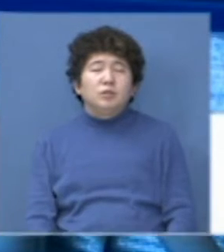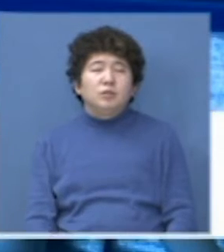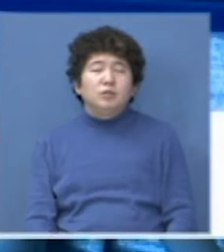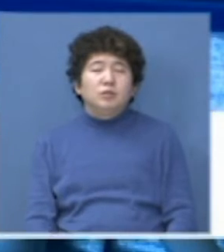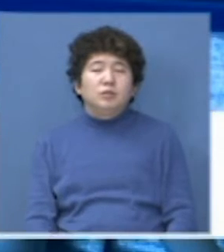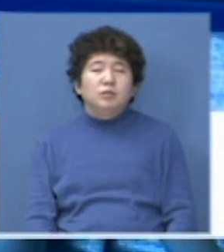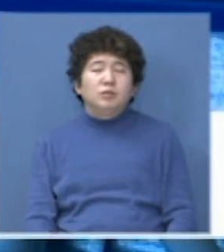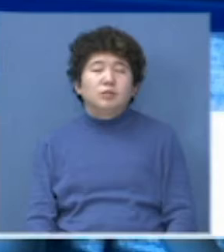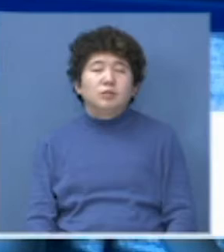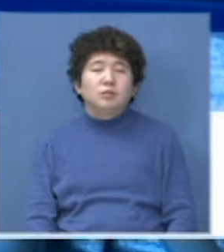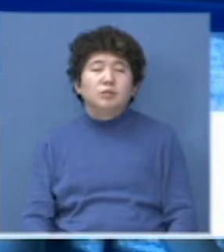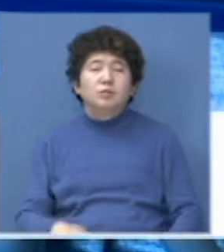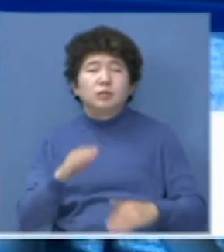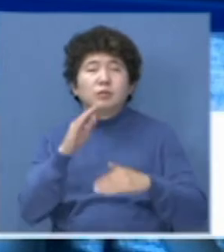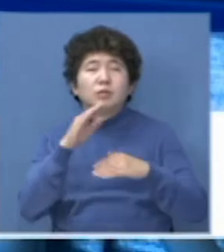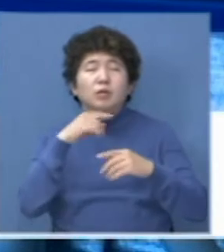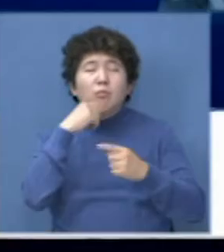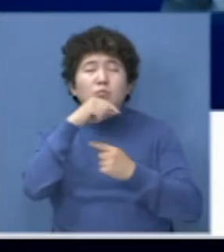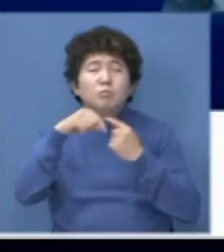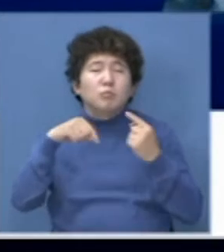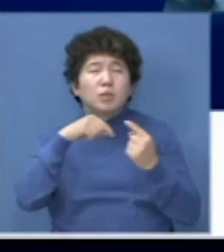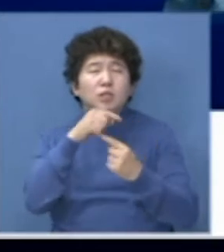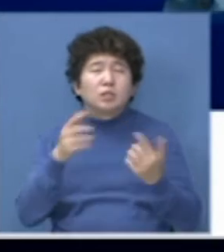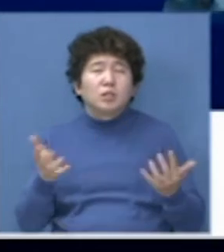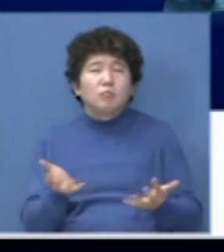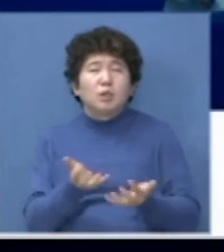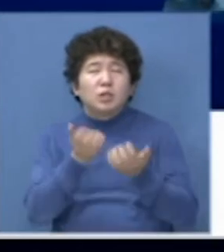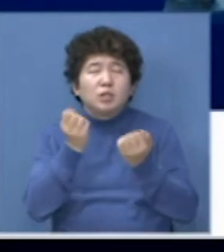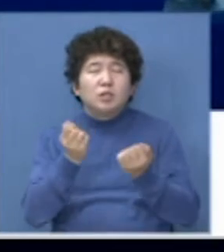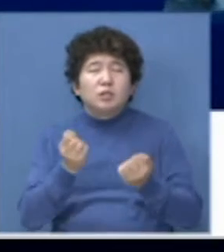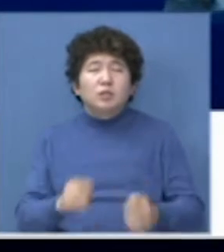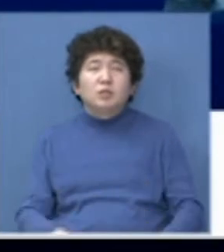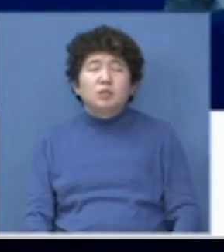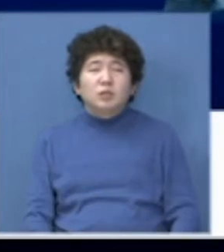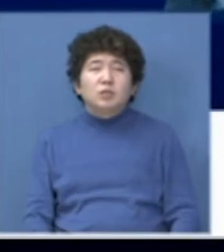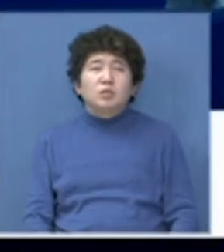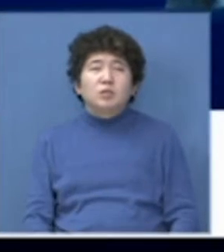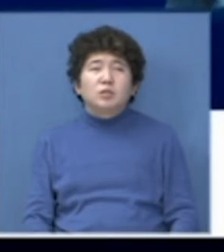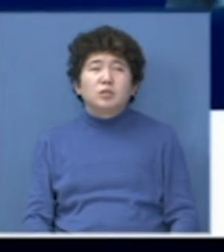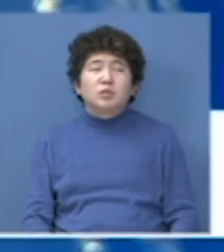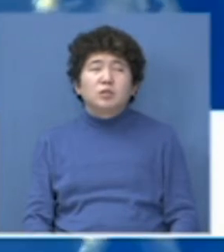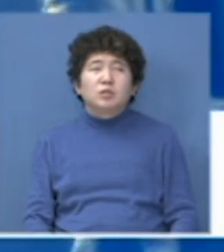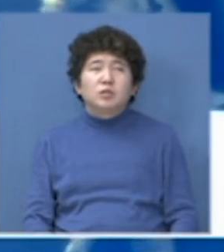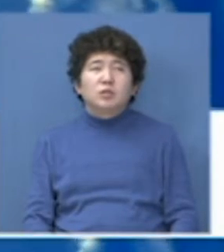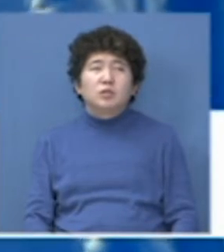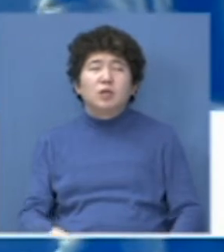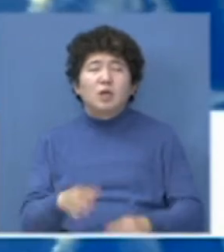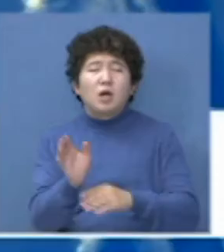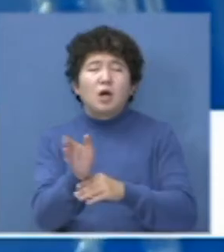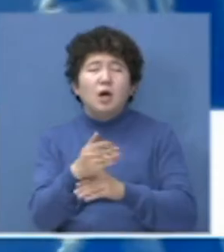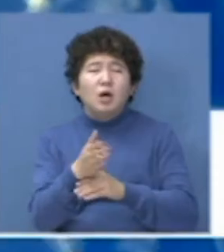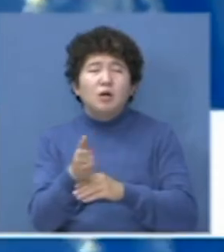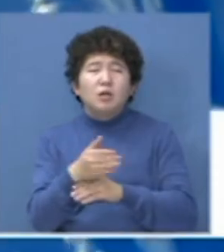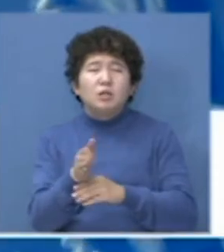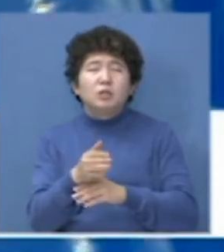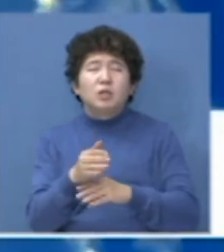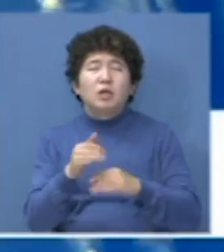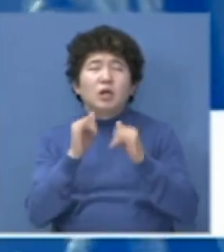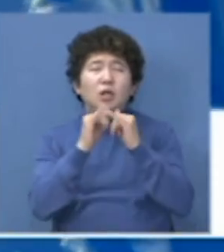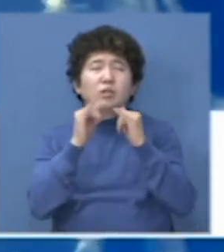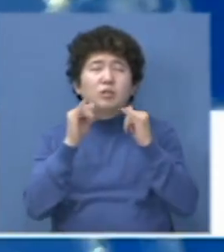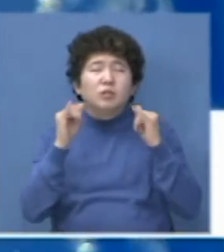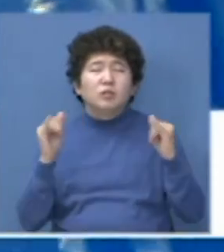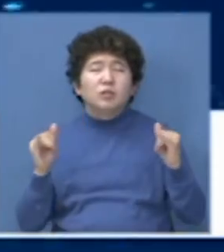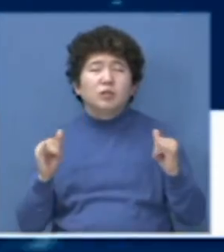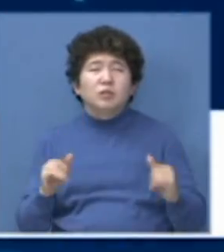Аймақта кәсіпкерлікті қолдау картасы аясында жүзеге асырылған жобалардың бірі бекіре тұқымды балықты өсіру шаруашылығы. Кәсіпорын